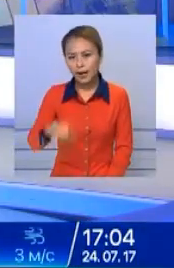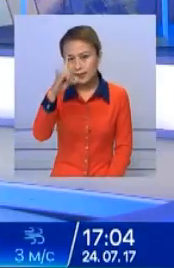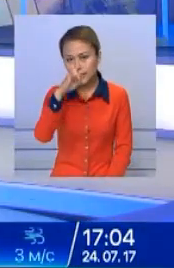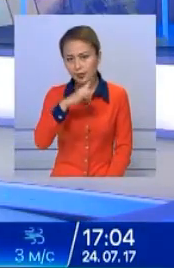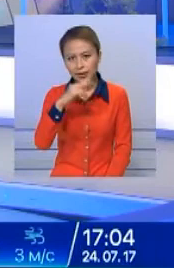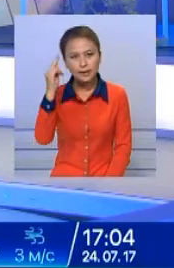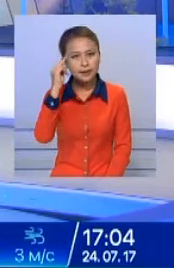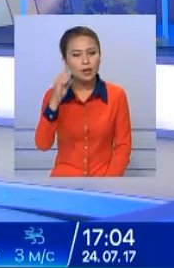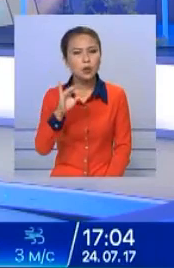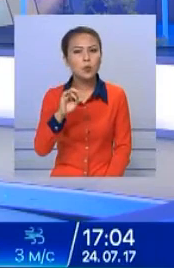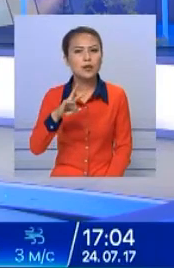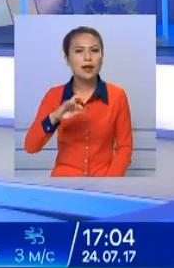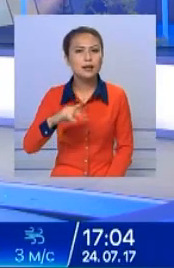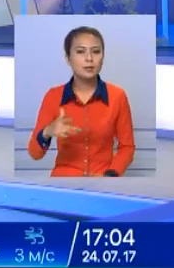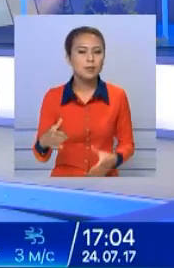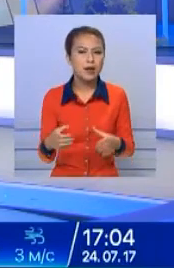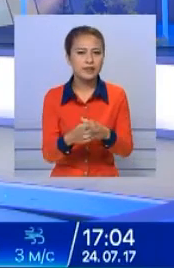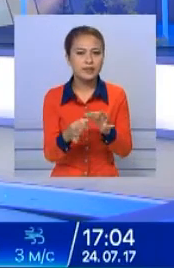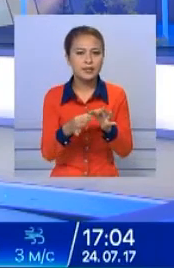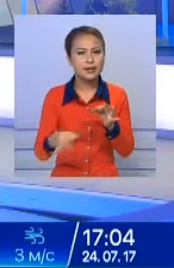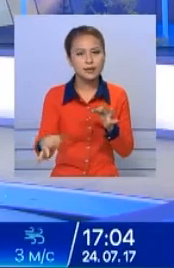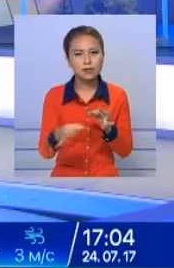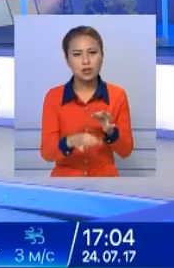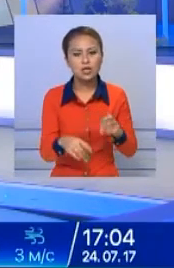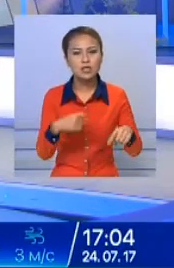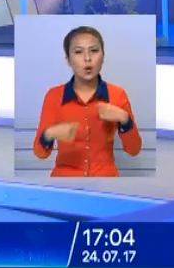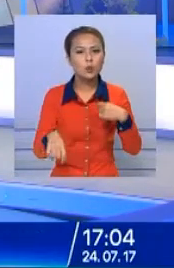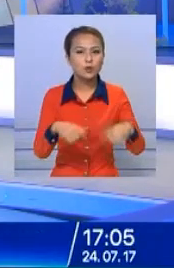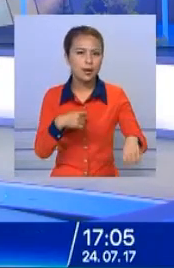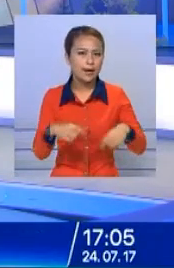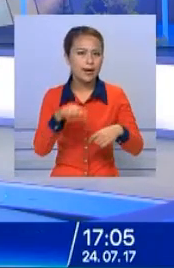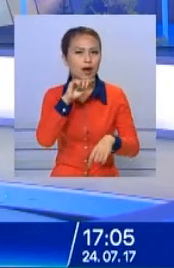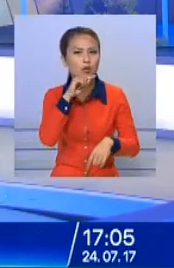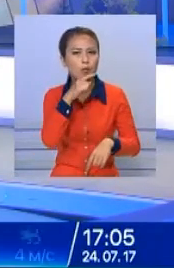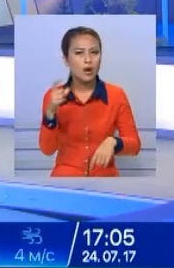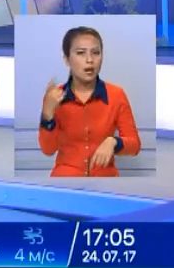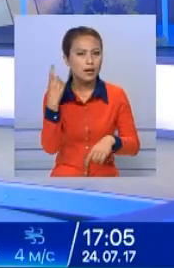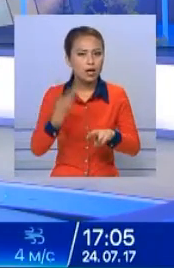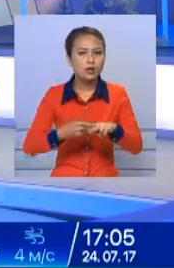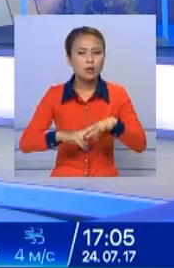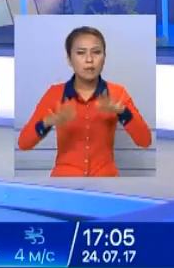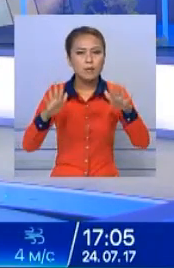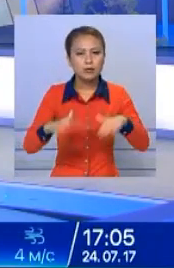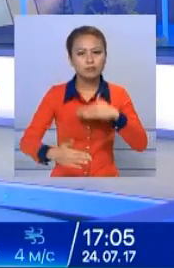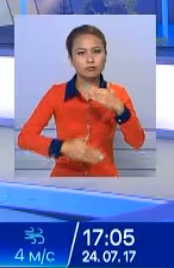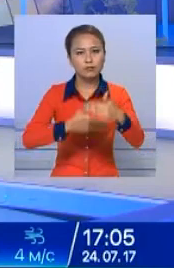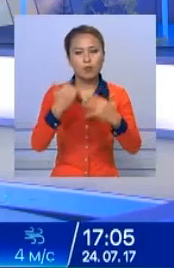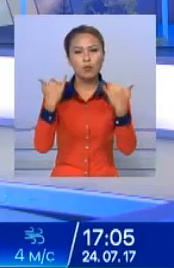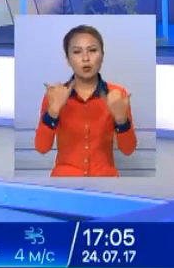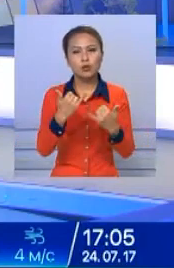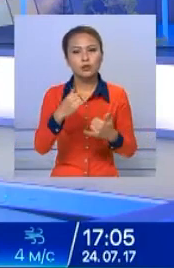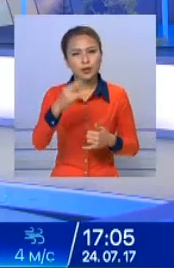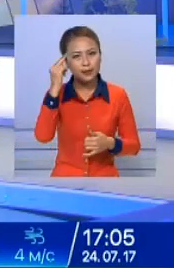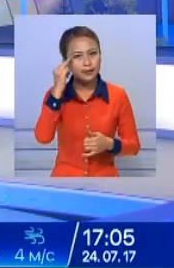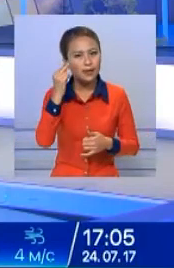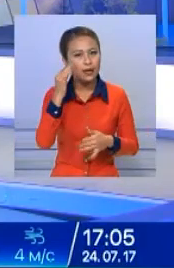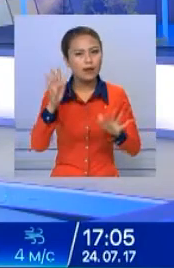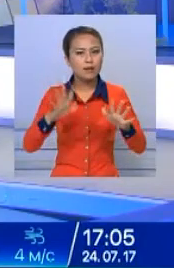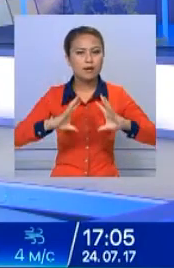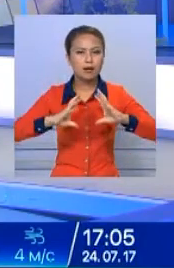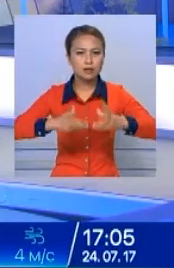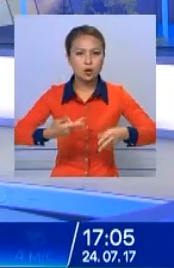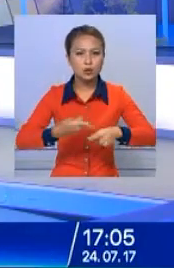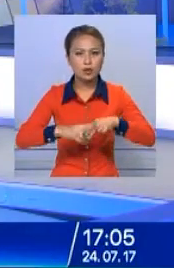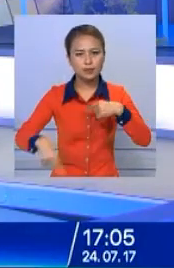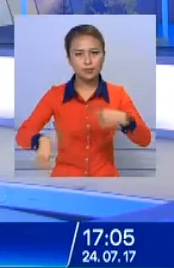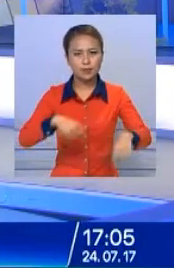Қазақстан мен Қытайдың Юнань провинциясы арасындағы сауда-экономикалық байланыс жаңа белеске көтерілді. Бүгін Қытай Халық Республикасының халықаралық